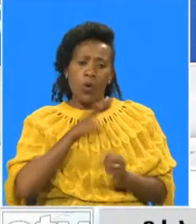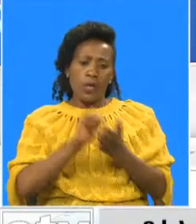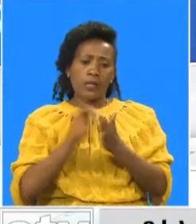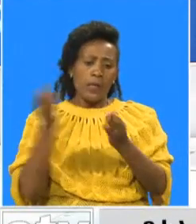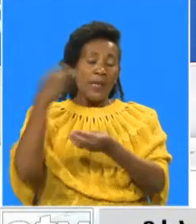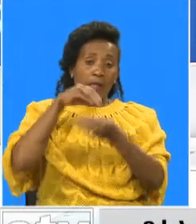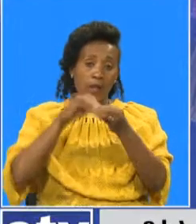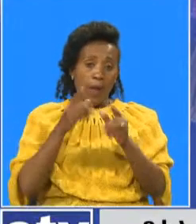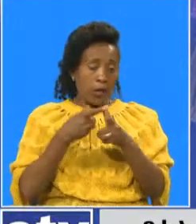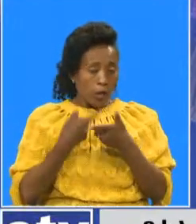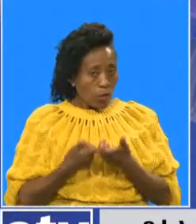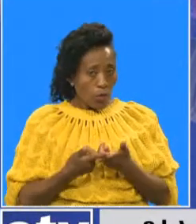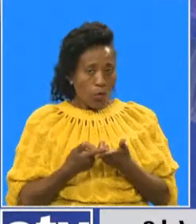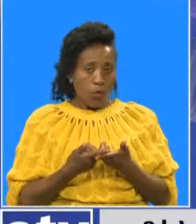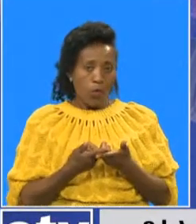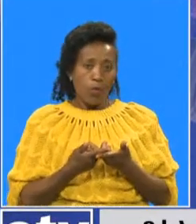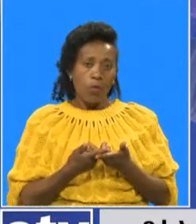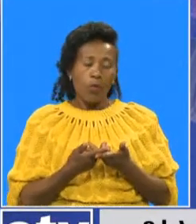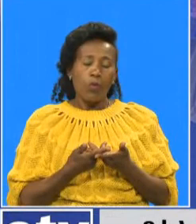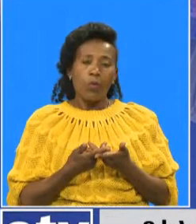ከዚህ በተጨማሪ ደግሞ